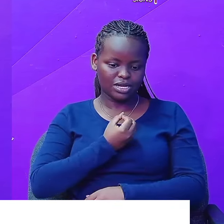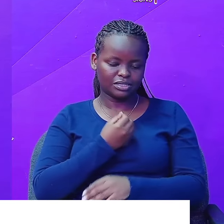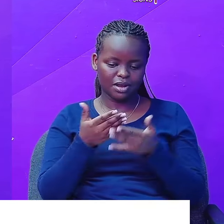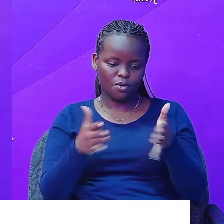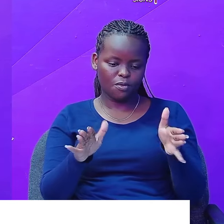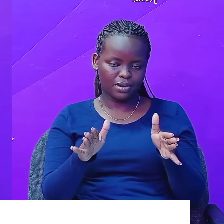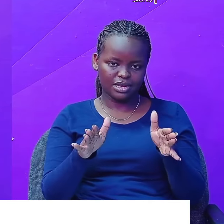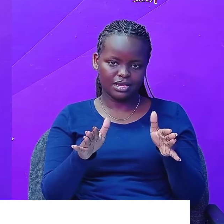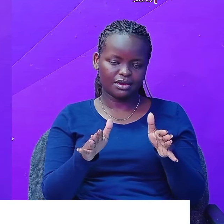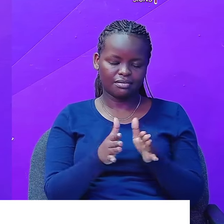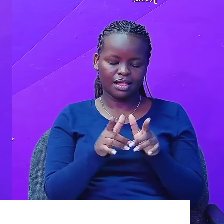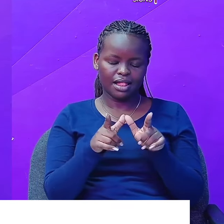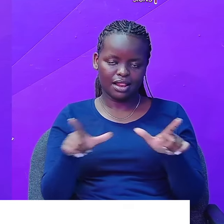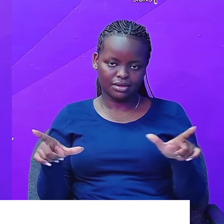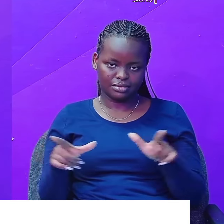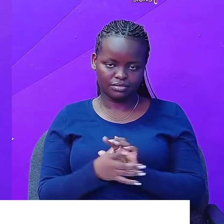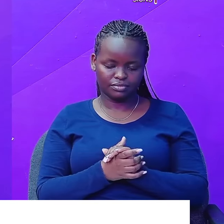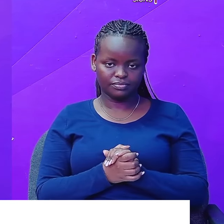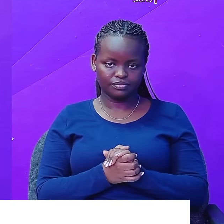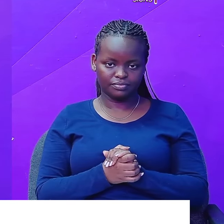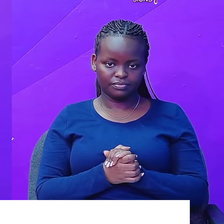their parcels.